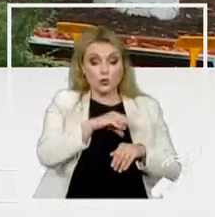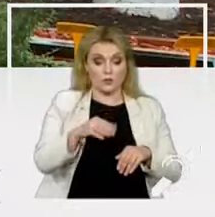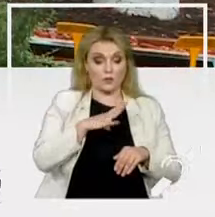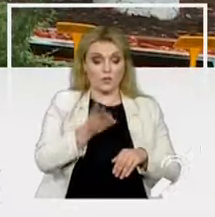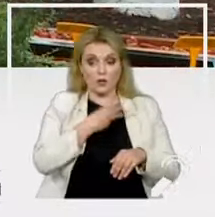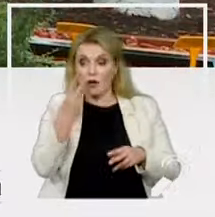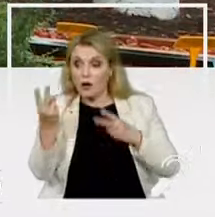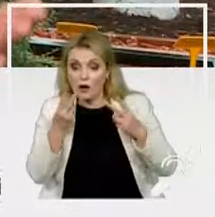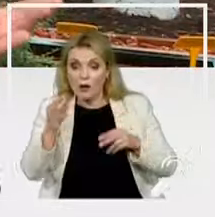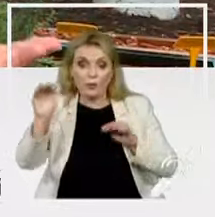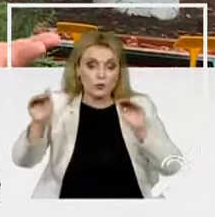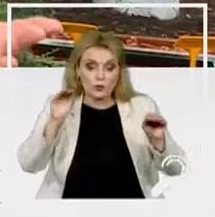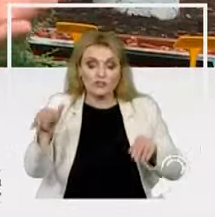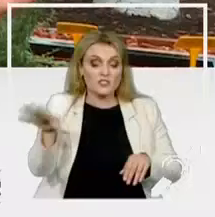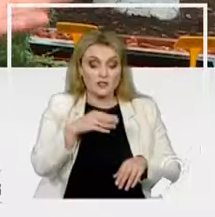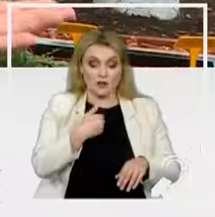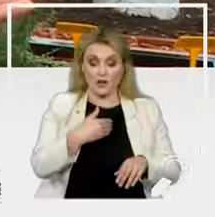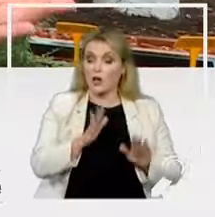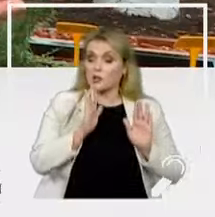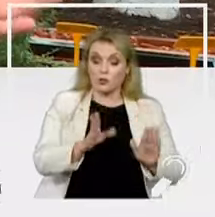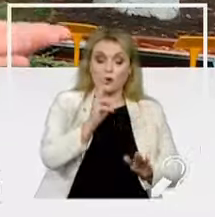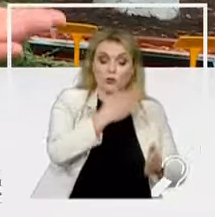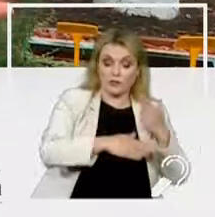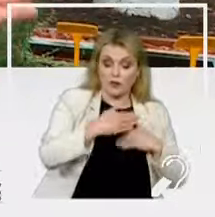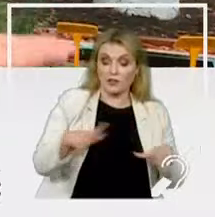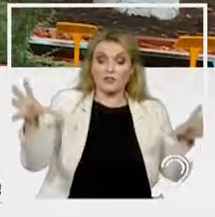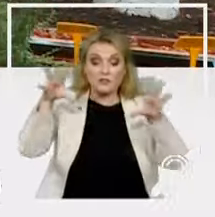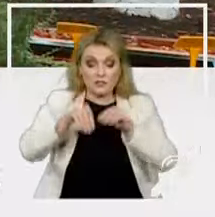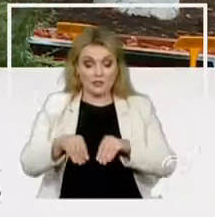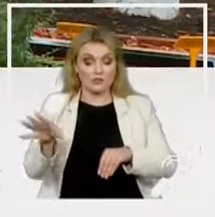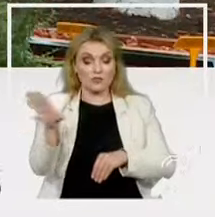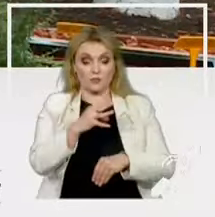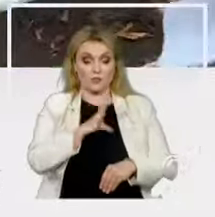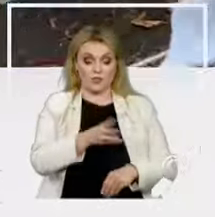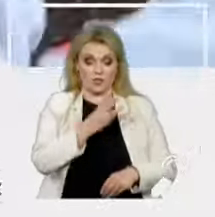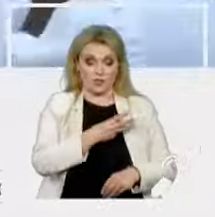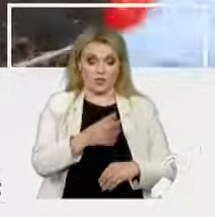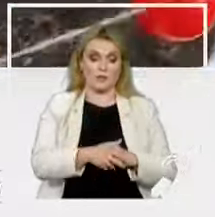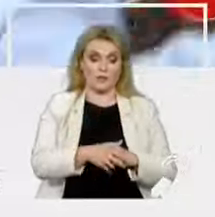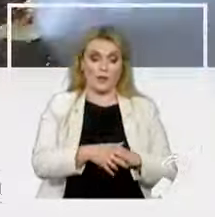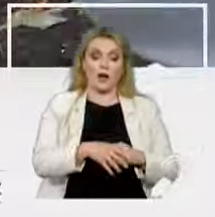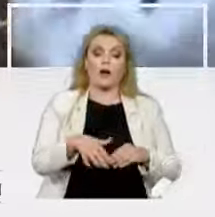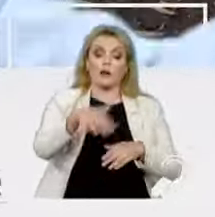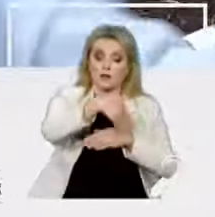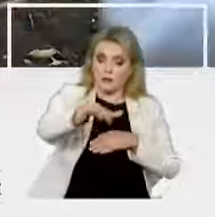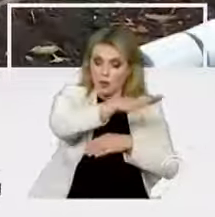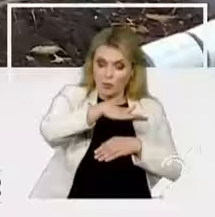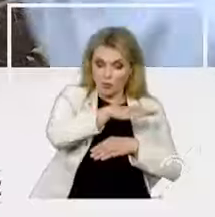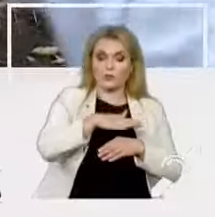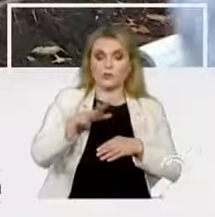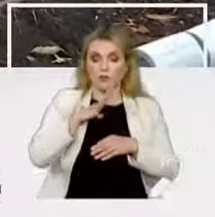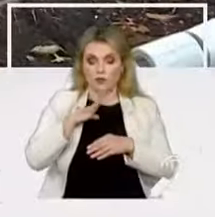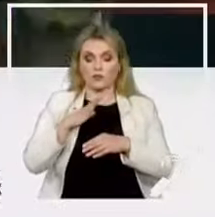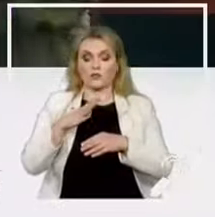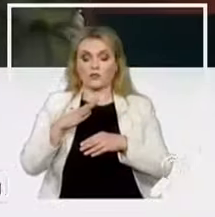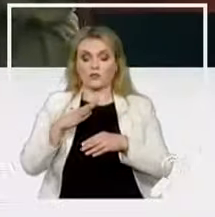erau curioși. Iarna vor putea să ducă unele din aceste plante în încăpere. Sălile și grădinile senzoriale au fost create